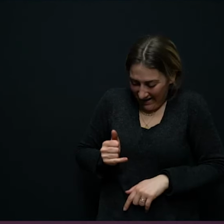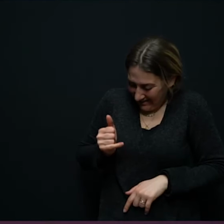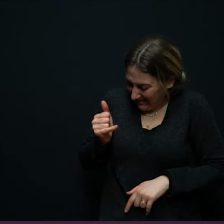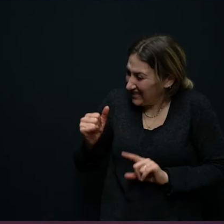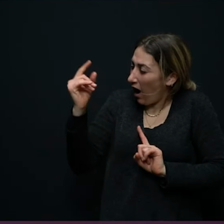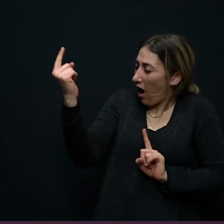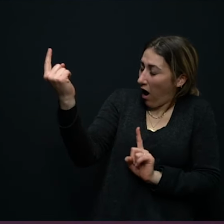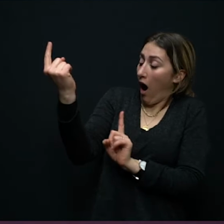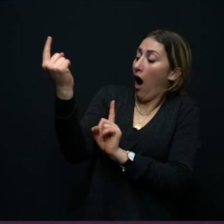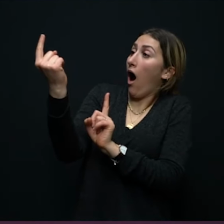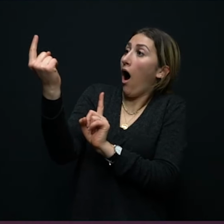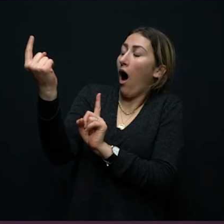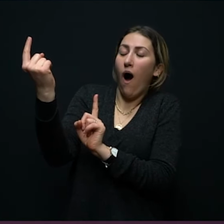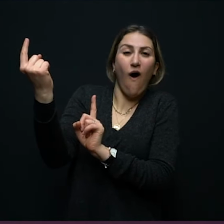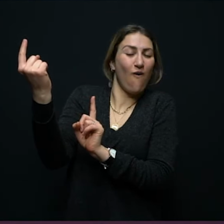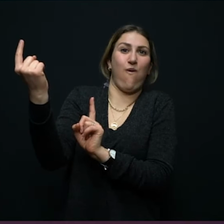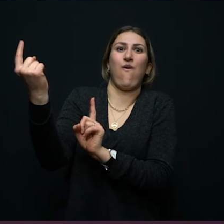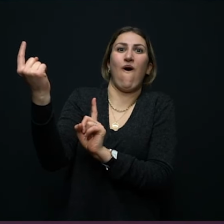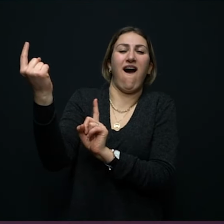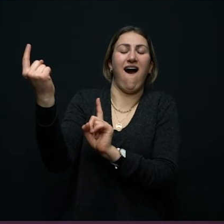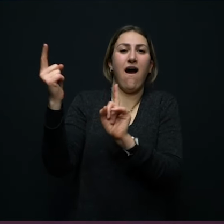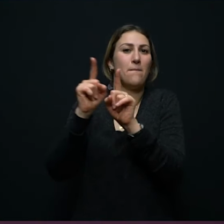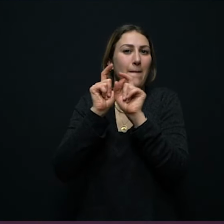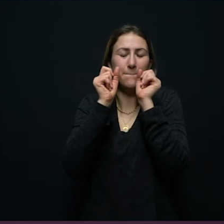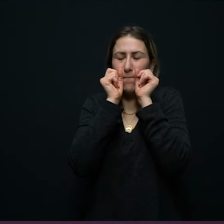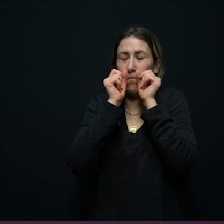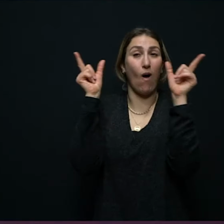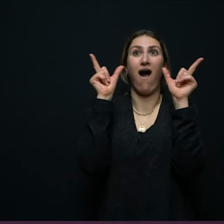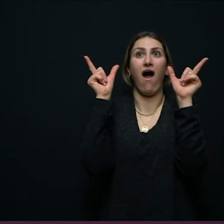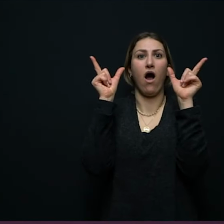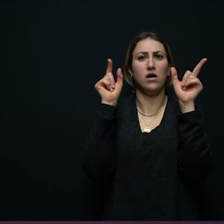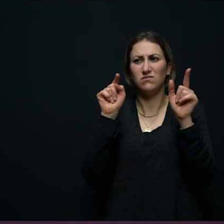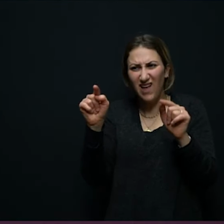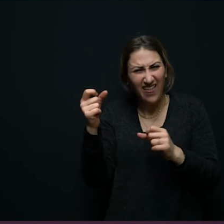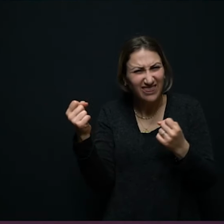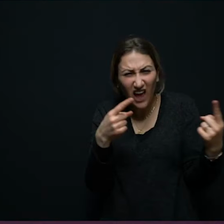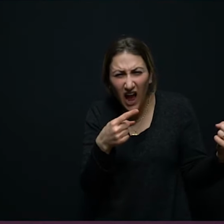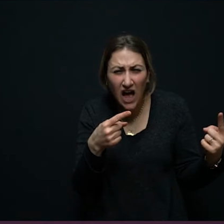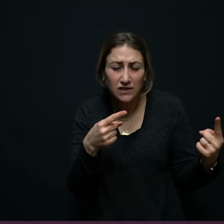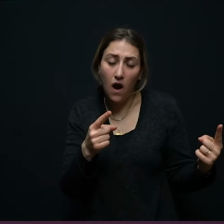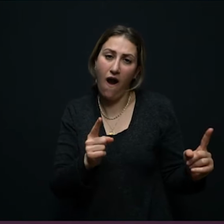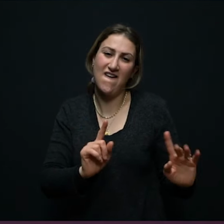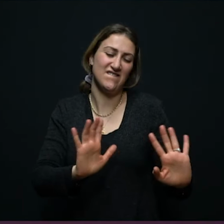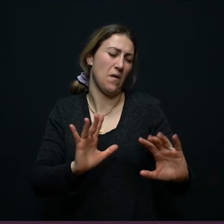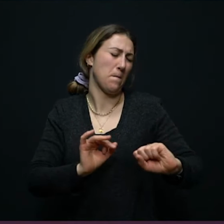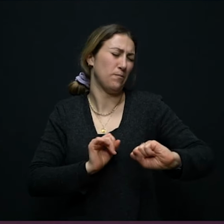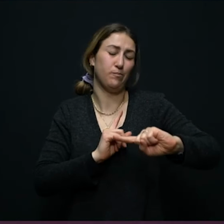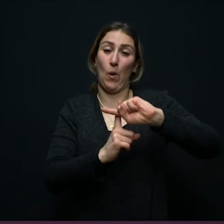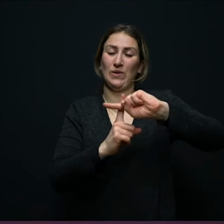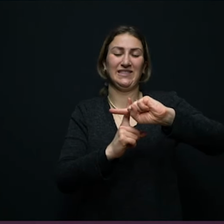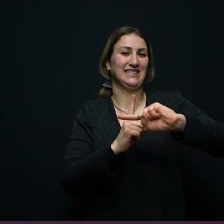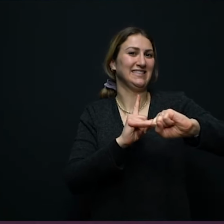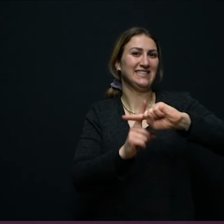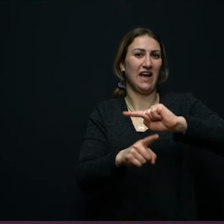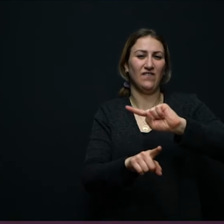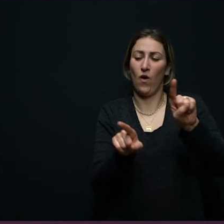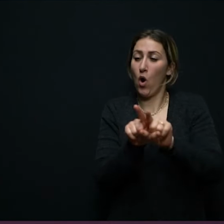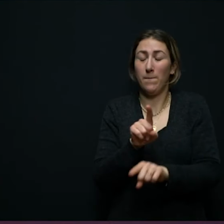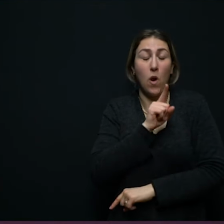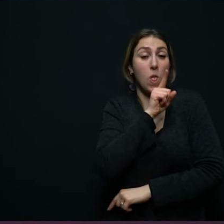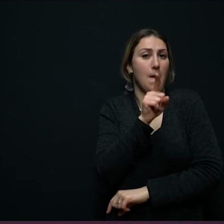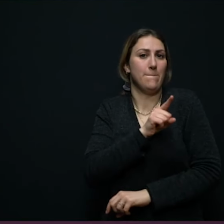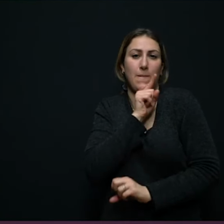la sainteté autrement que de manière positive et lumineuse disait-il au